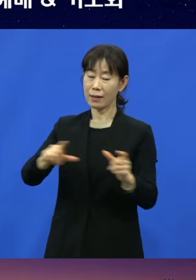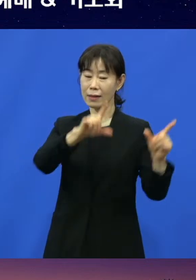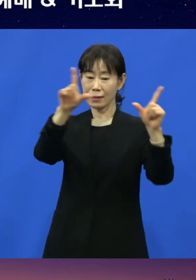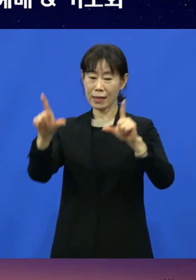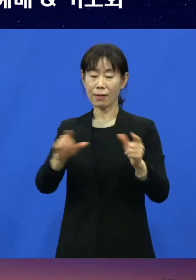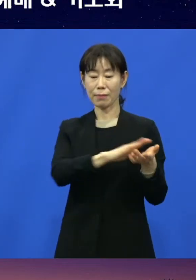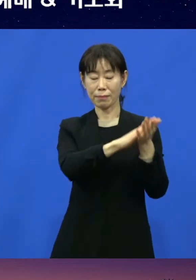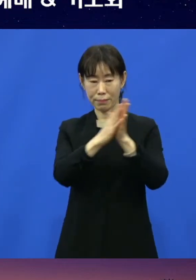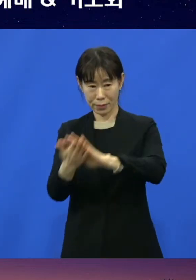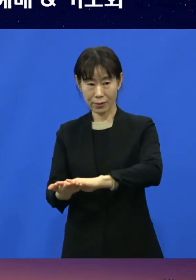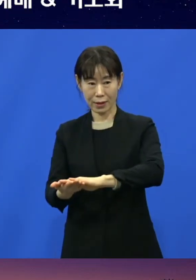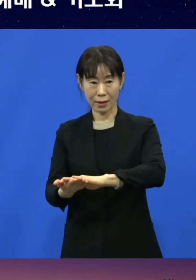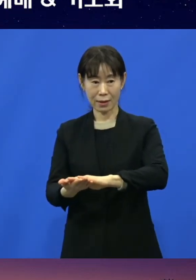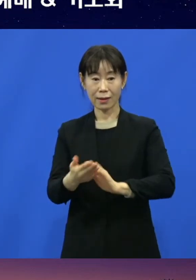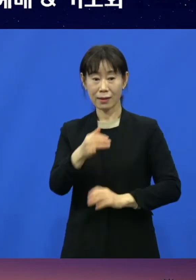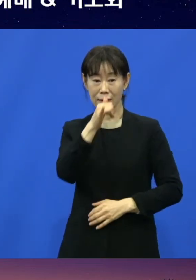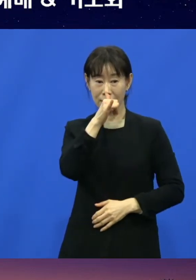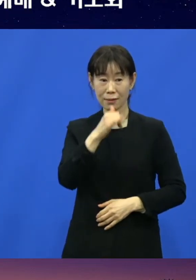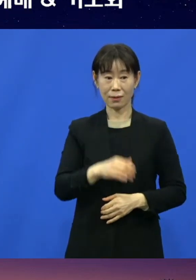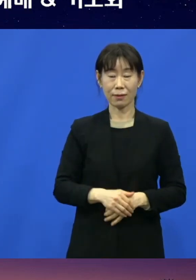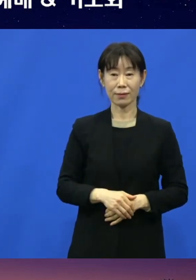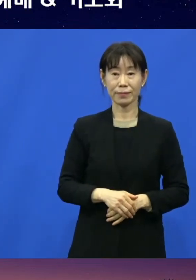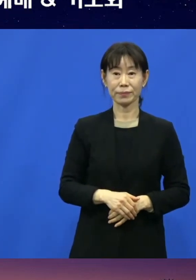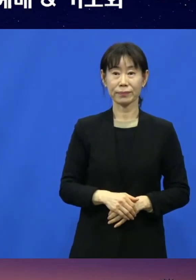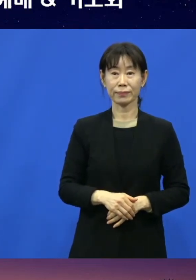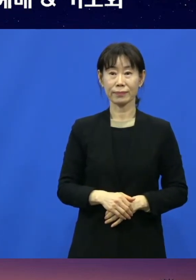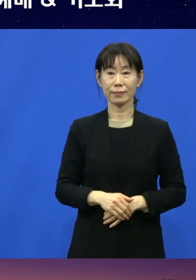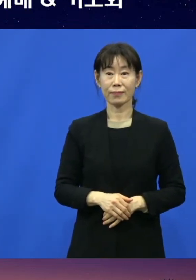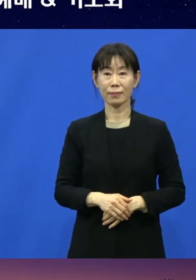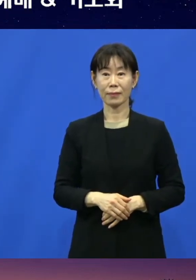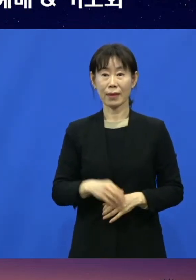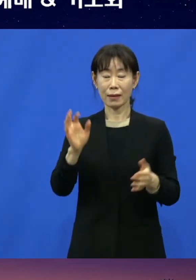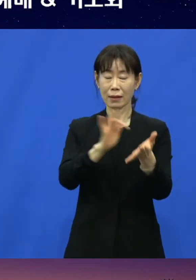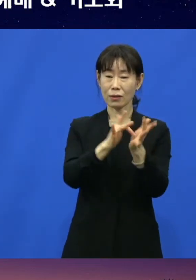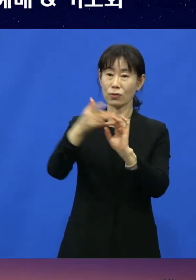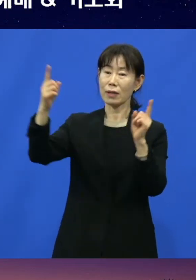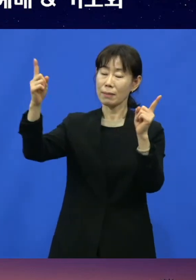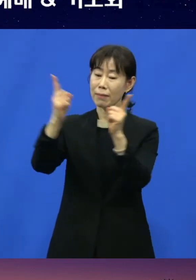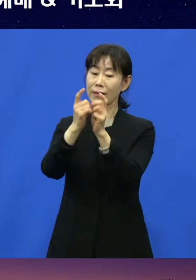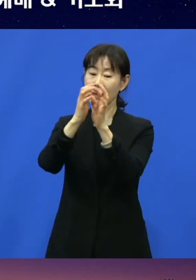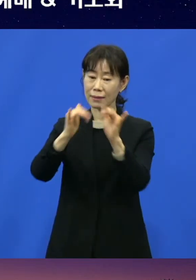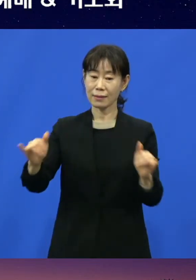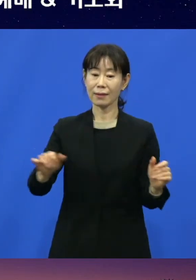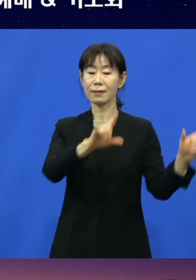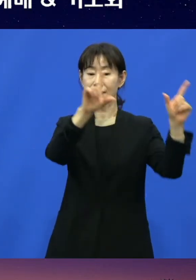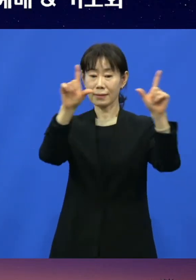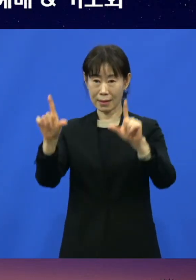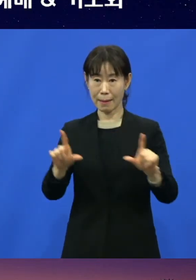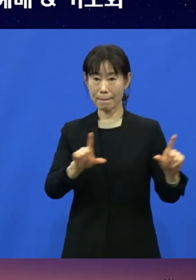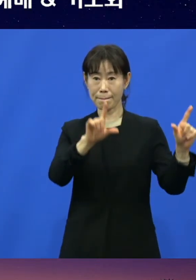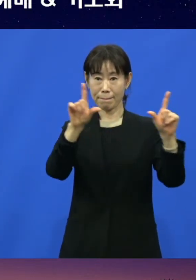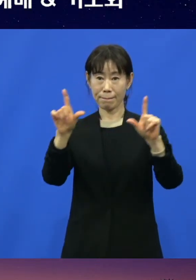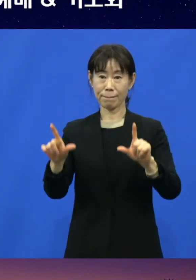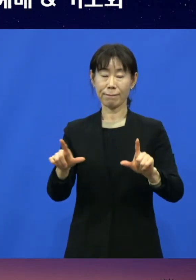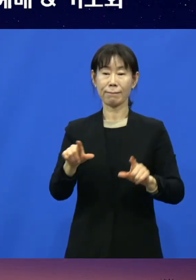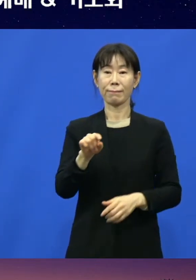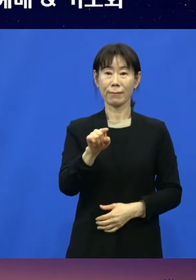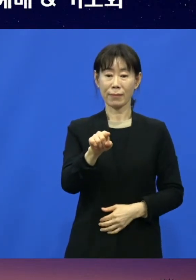보화를 발견한 것으로 끝나면 안 되는 거예요. 발견한 자의 삶, 발견한 보화를 가진 자의 삶,